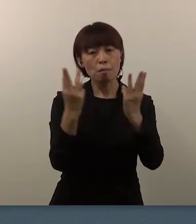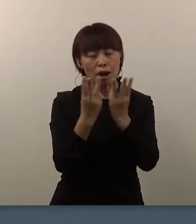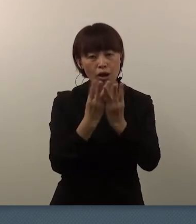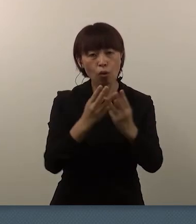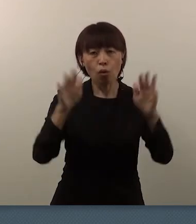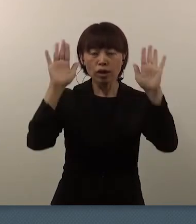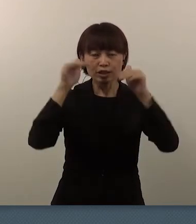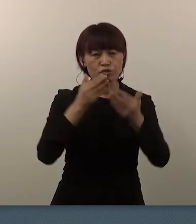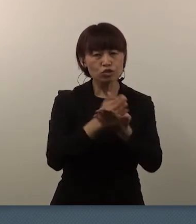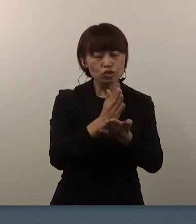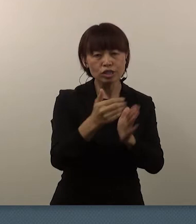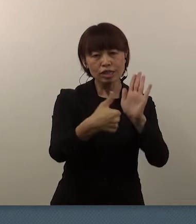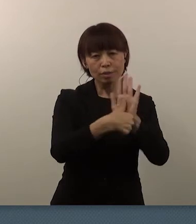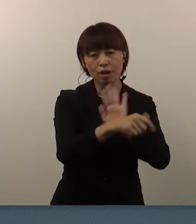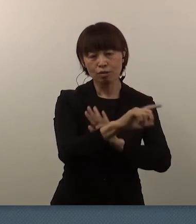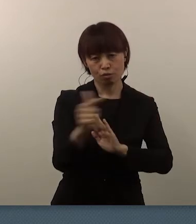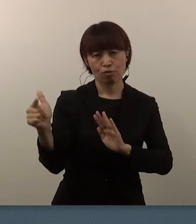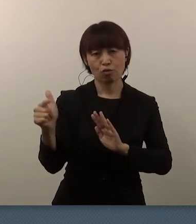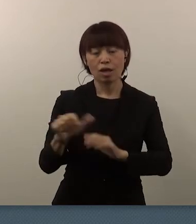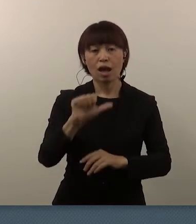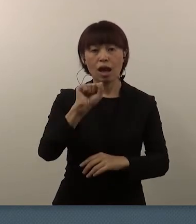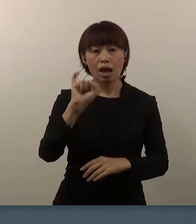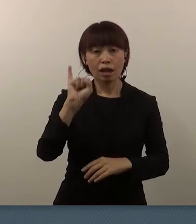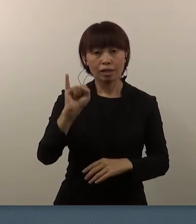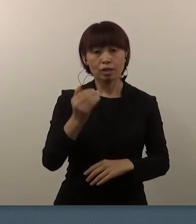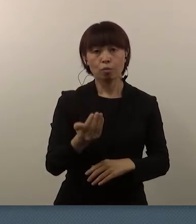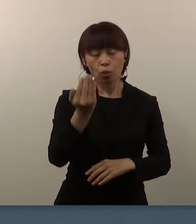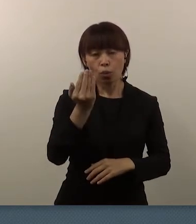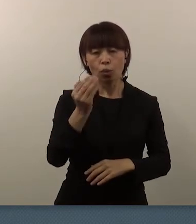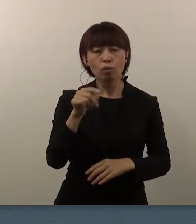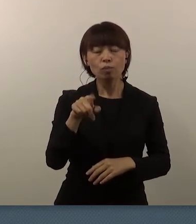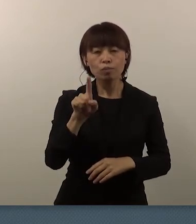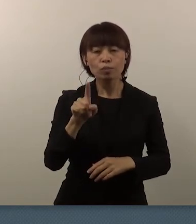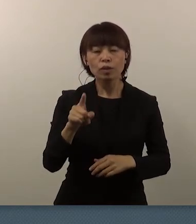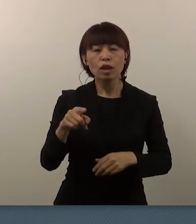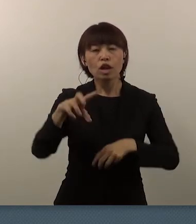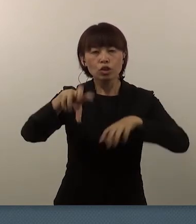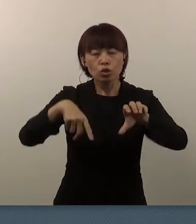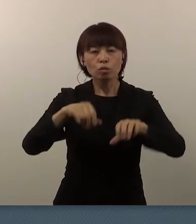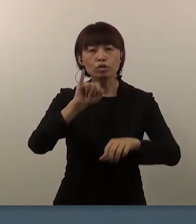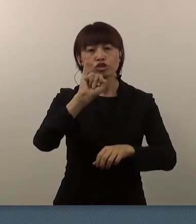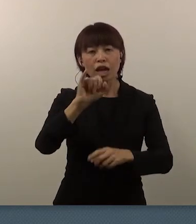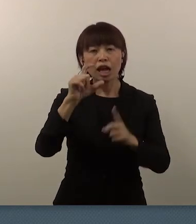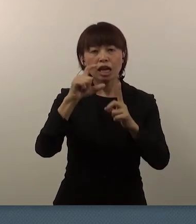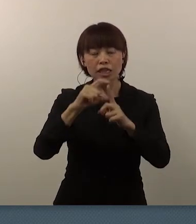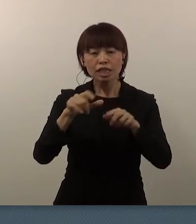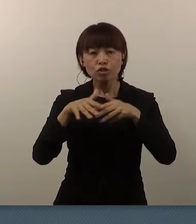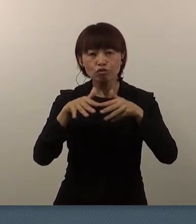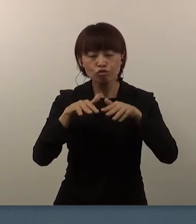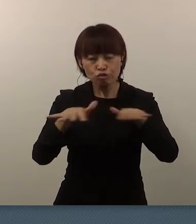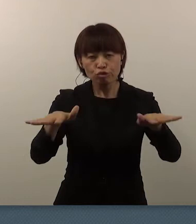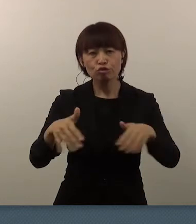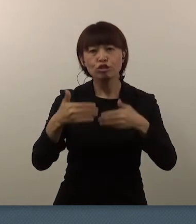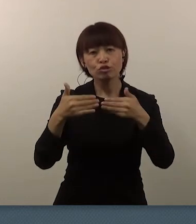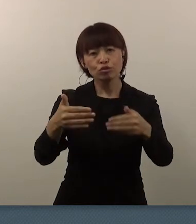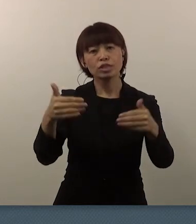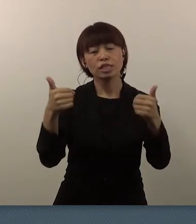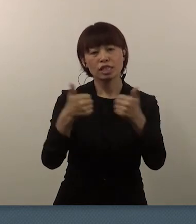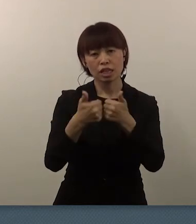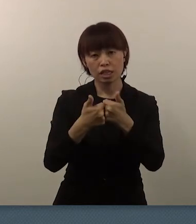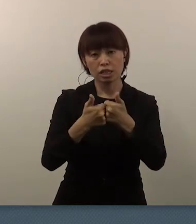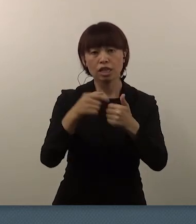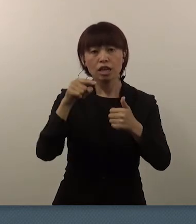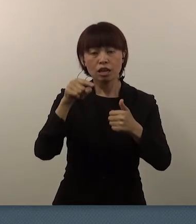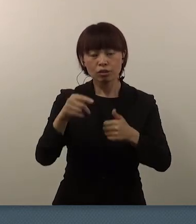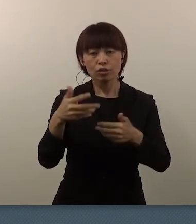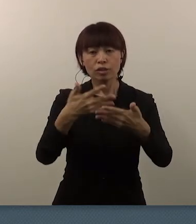などを IPO、 IPO というのは動物 ID 普及推進会議、この IPO のデータベースシ